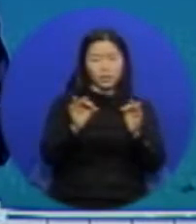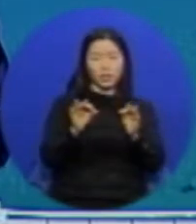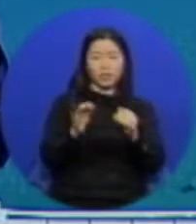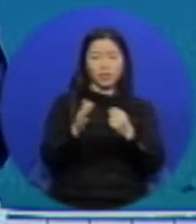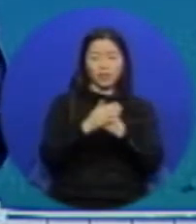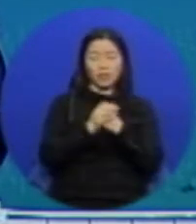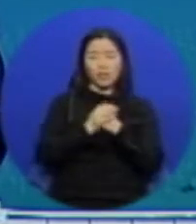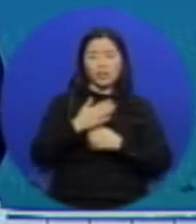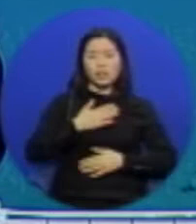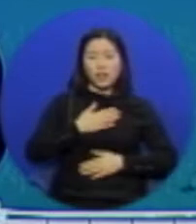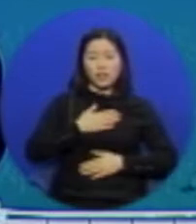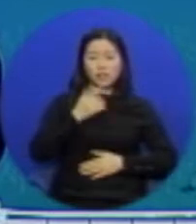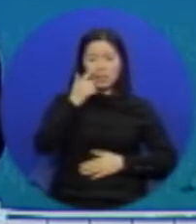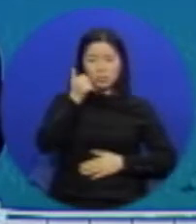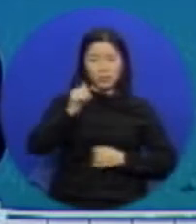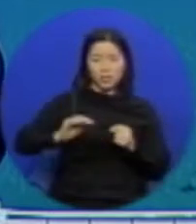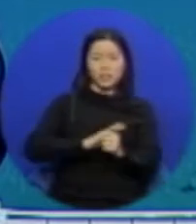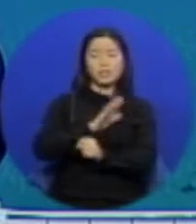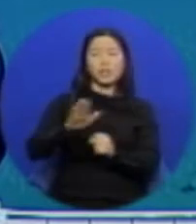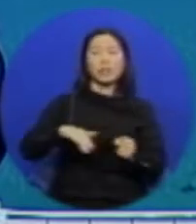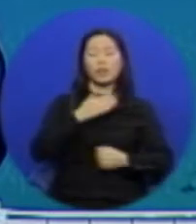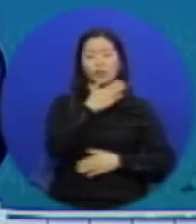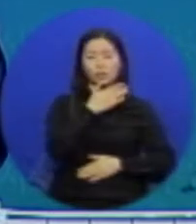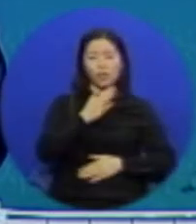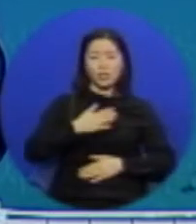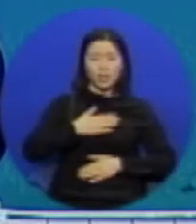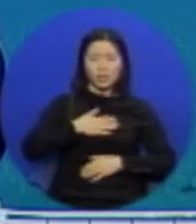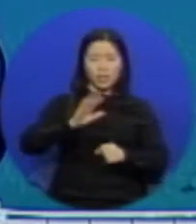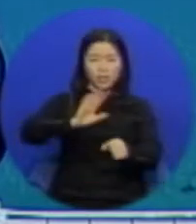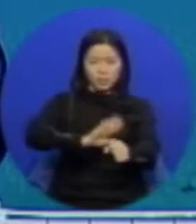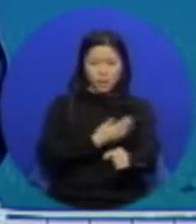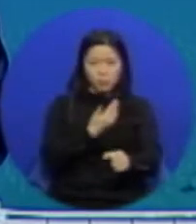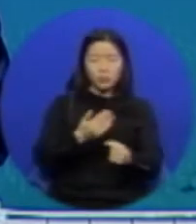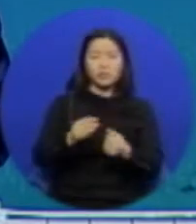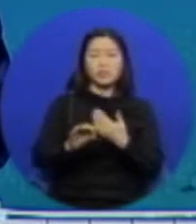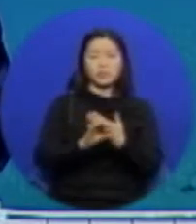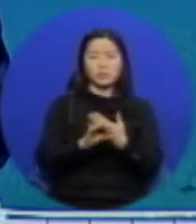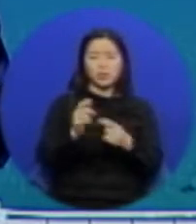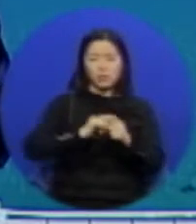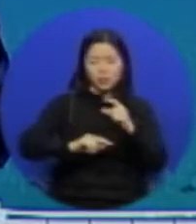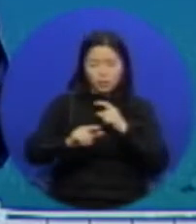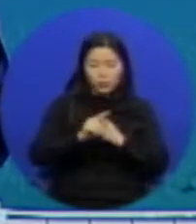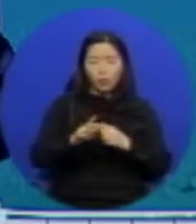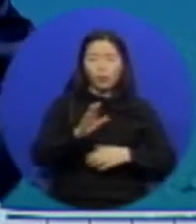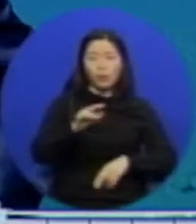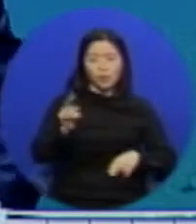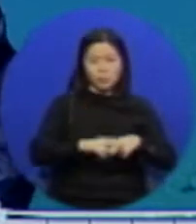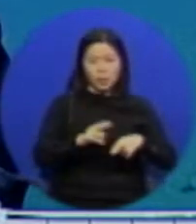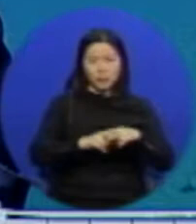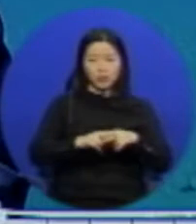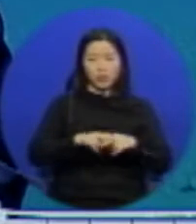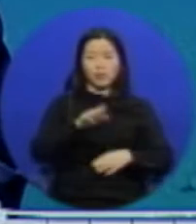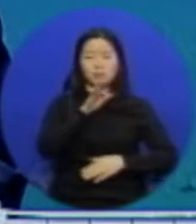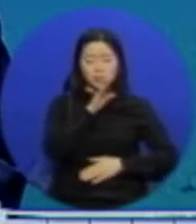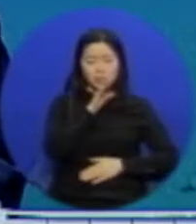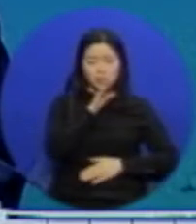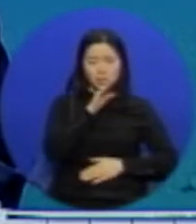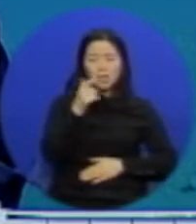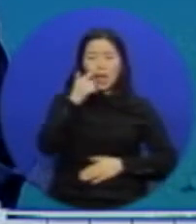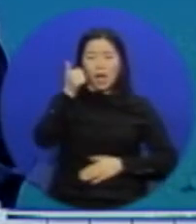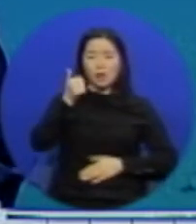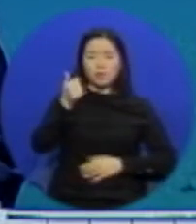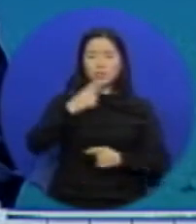나를 사랑하시는 거구나 내가 잘못했으면 더 맞는 것이 내가 합당하지 아버지 나를 더